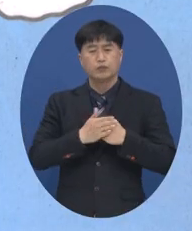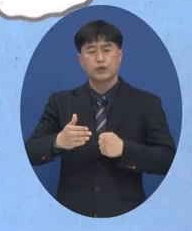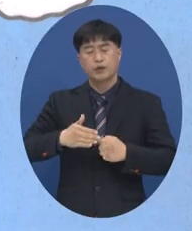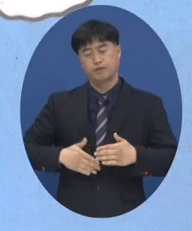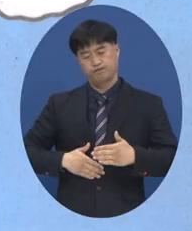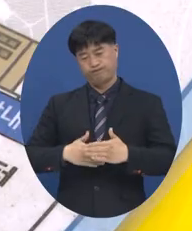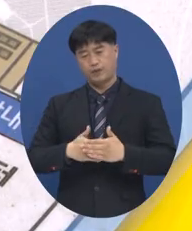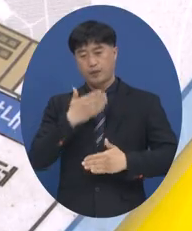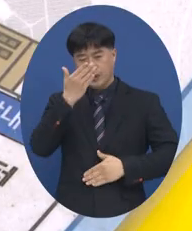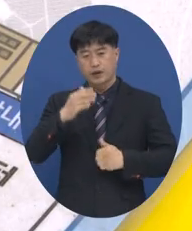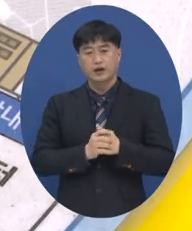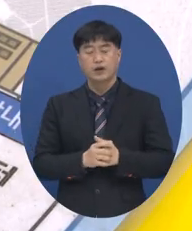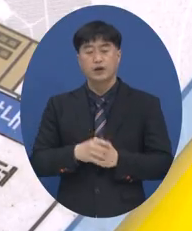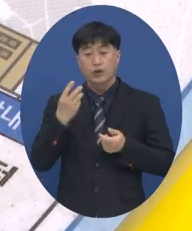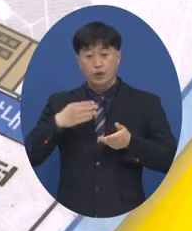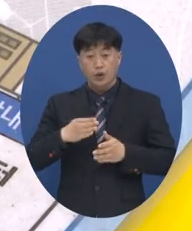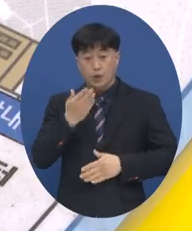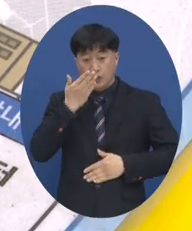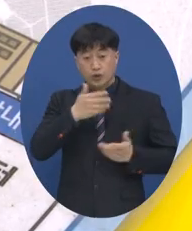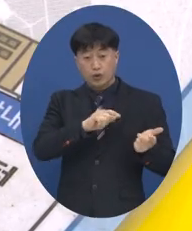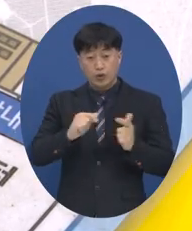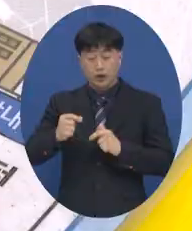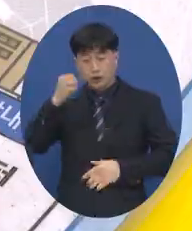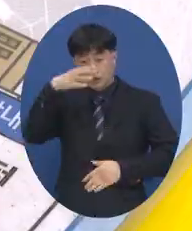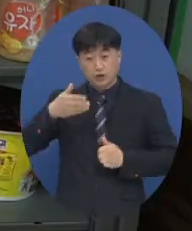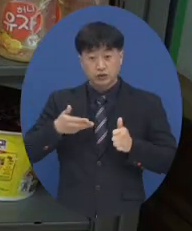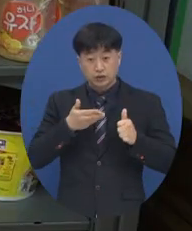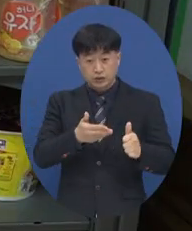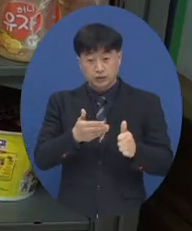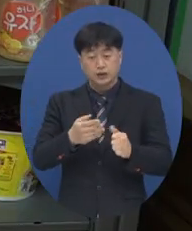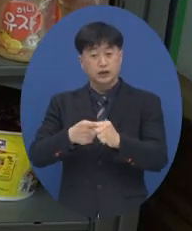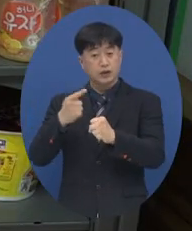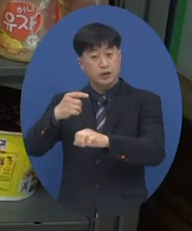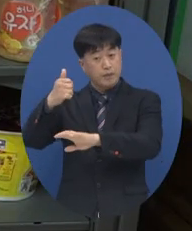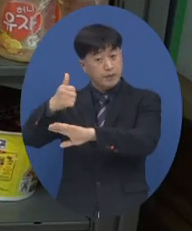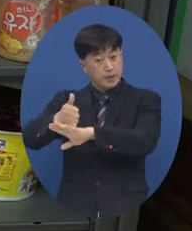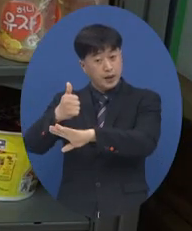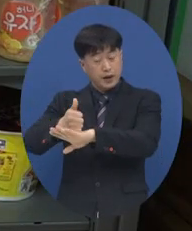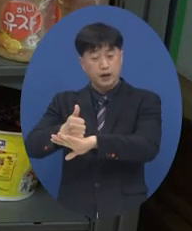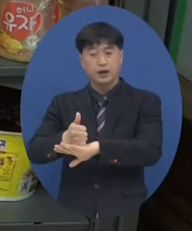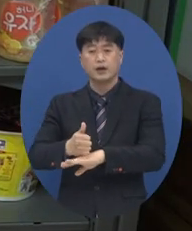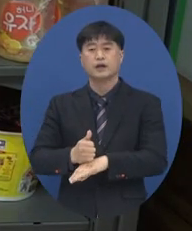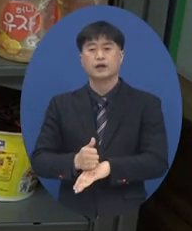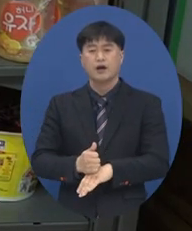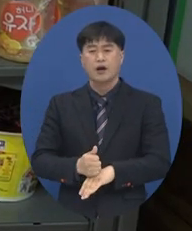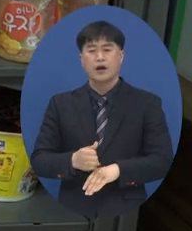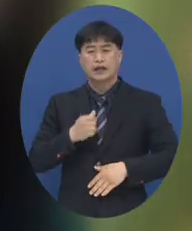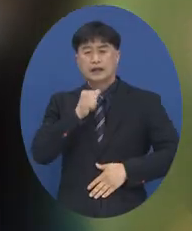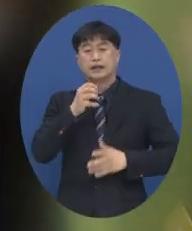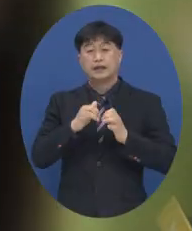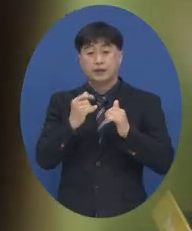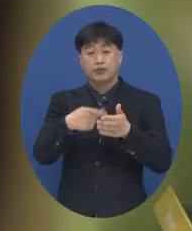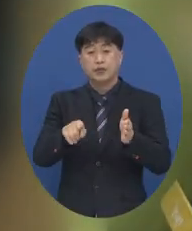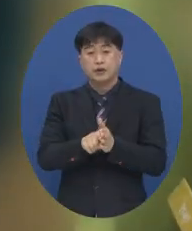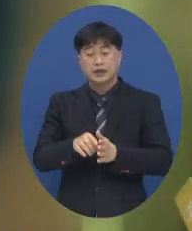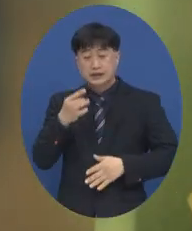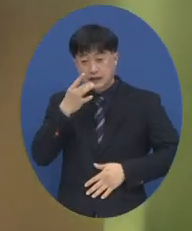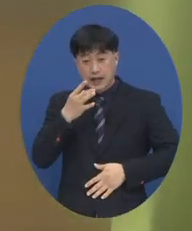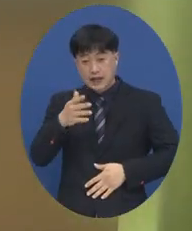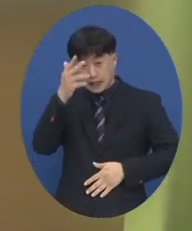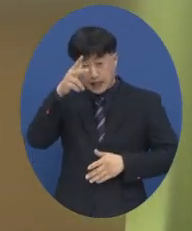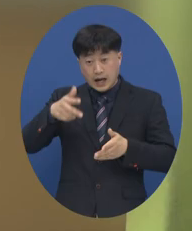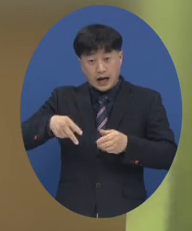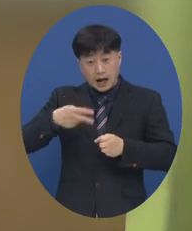합니다. 경기 먹거리 그냥 드림 코너는 재작 연말 끼니 걱정을 하는 저소득층들에게 쌀이나 라면